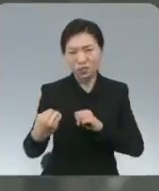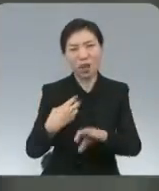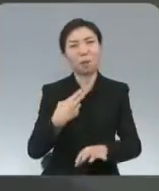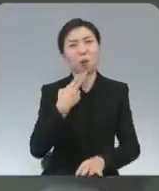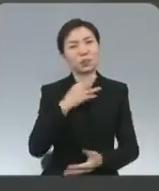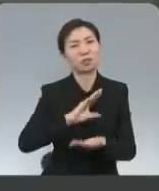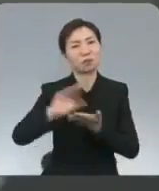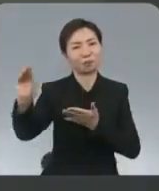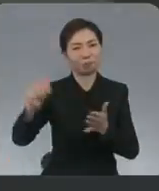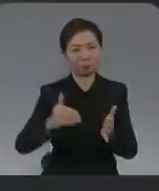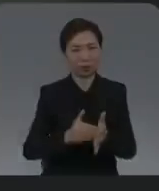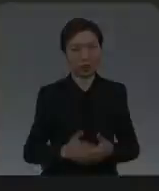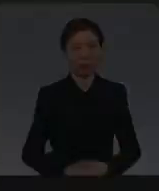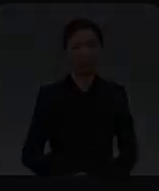た